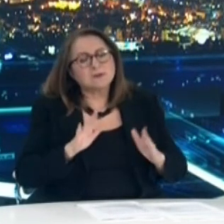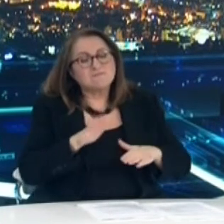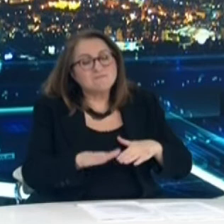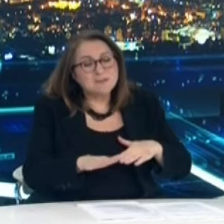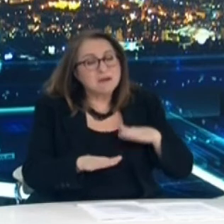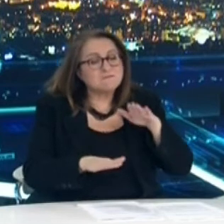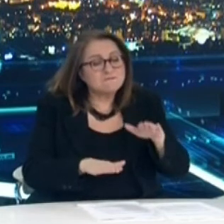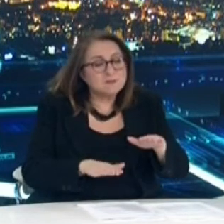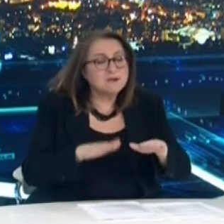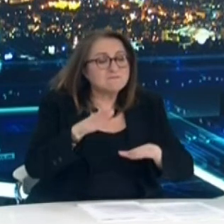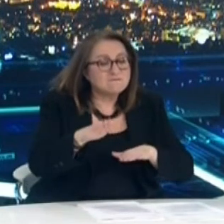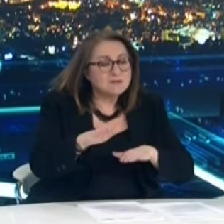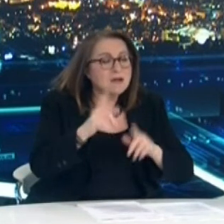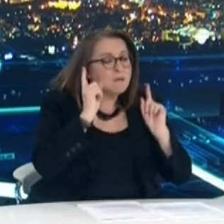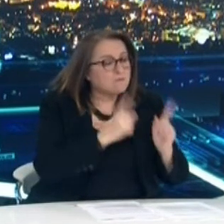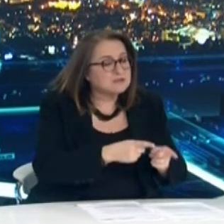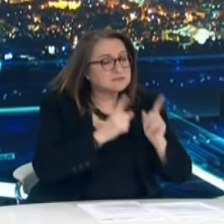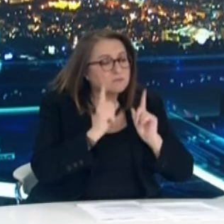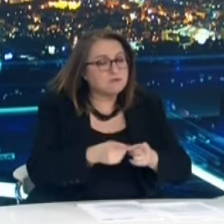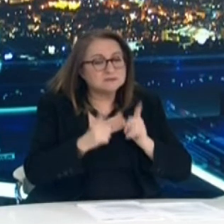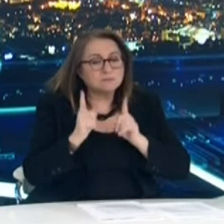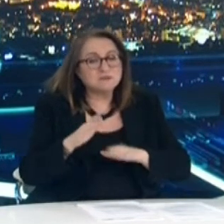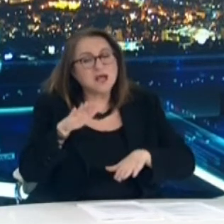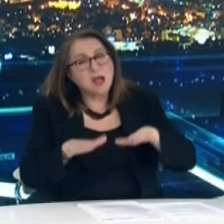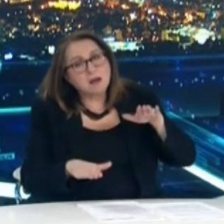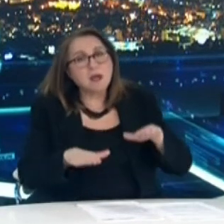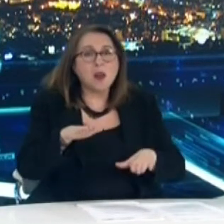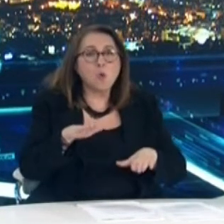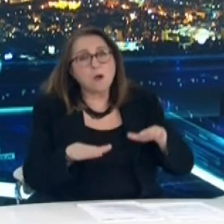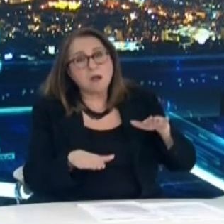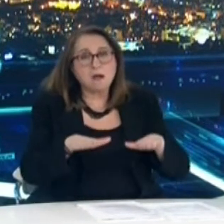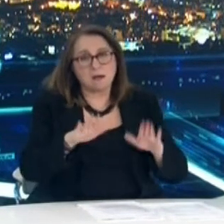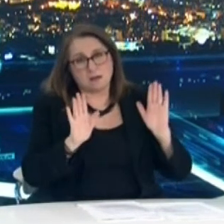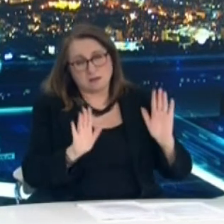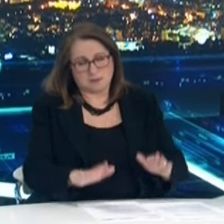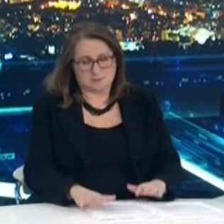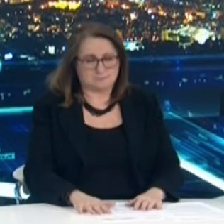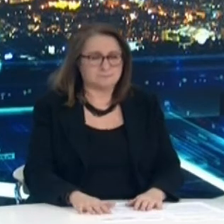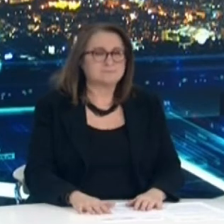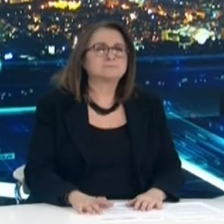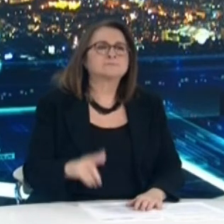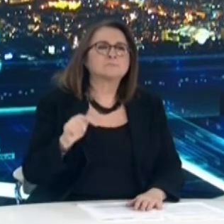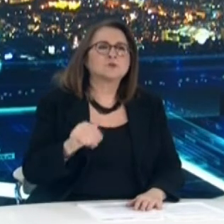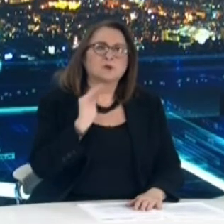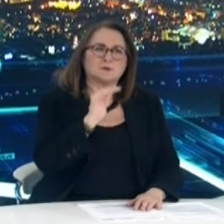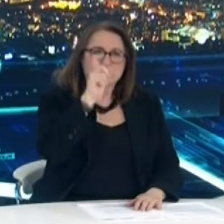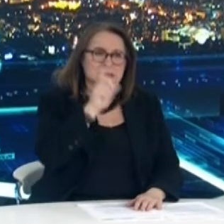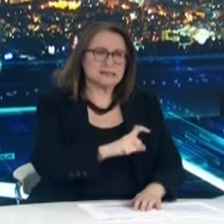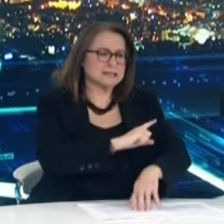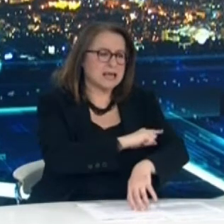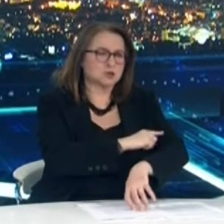Και μια ερώτηση για τον κύριο Κοντοζαμάνη. Κύριε Κοντοζαμάνη, μας δίνετε μια εικόνα του ΕΣΥ, ειδικά στην